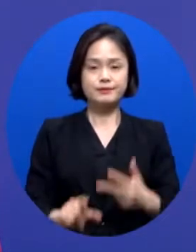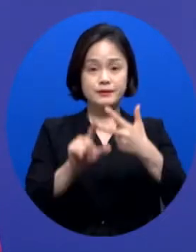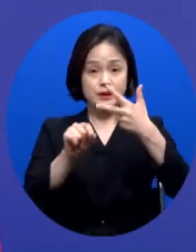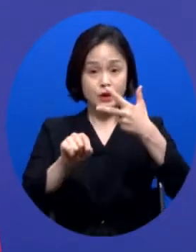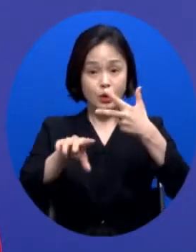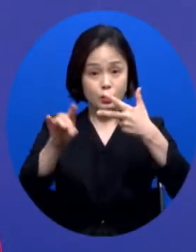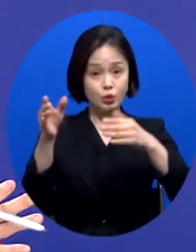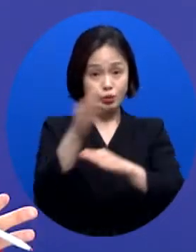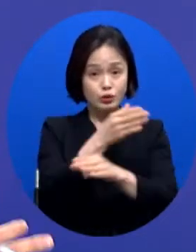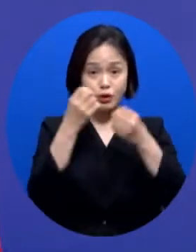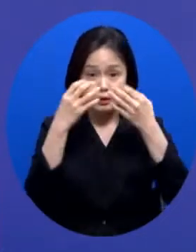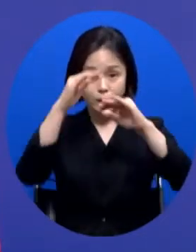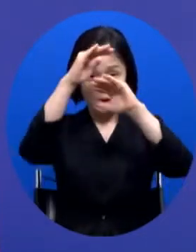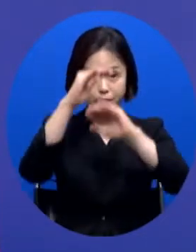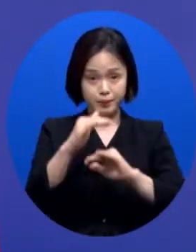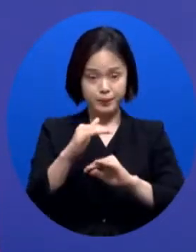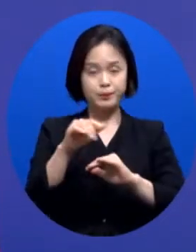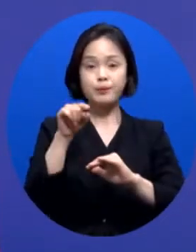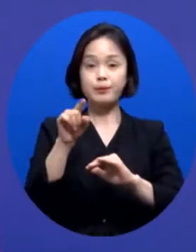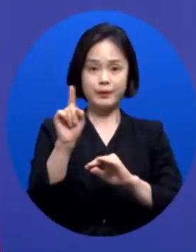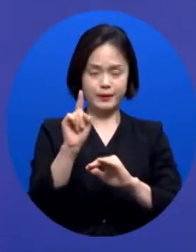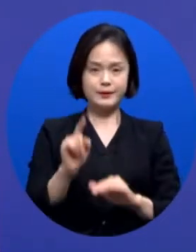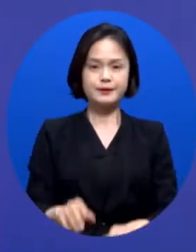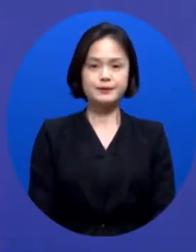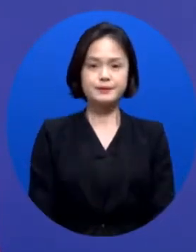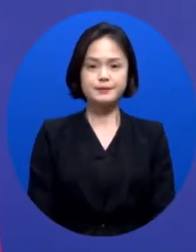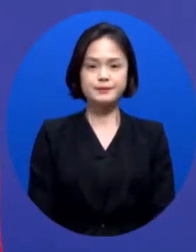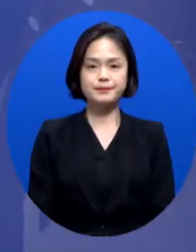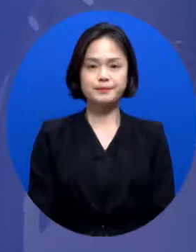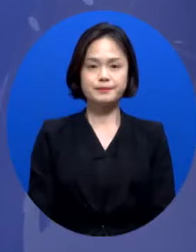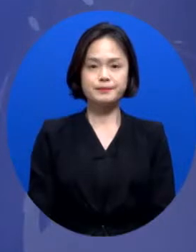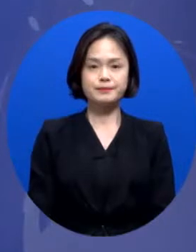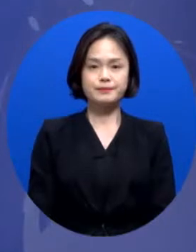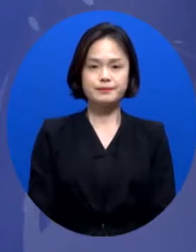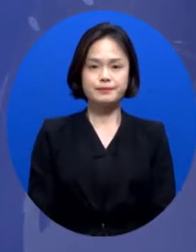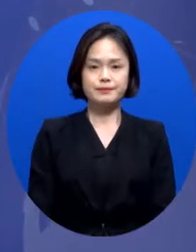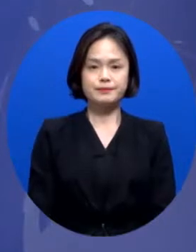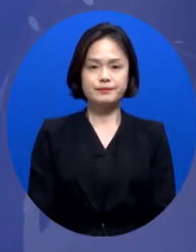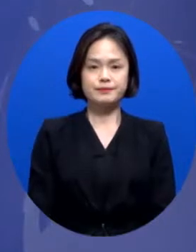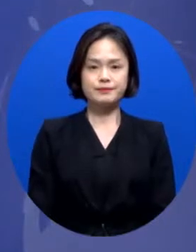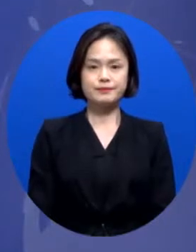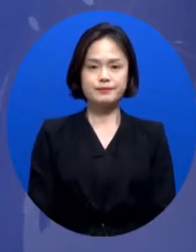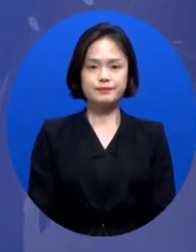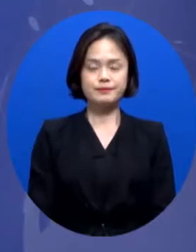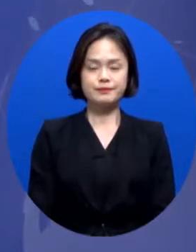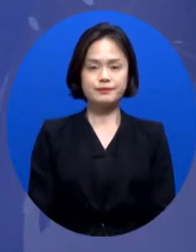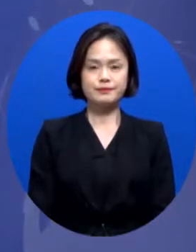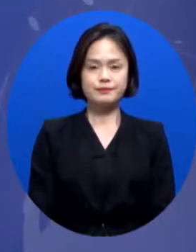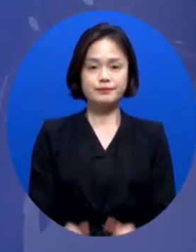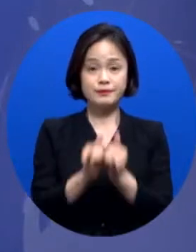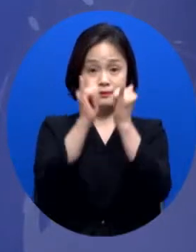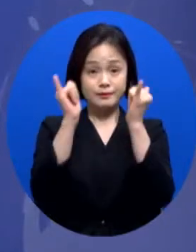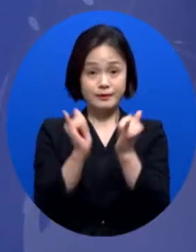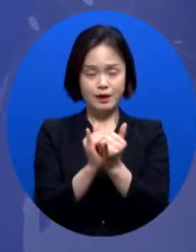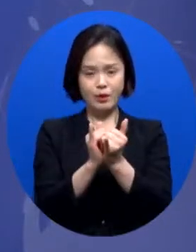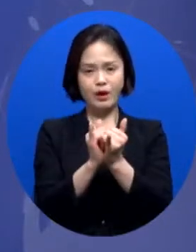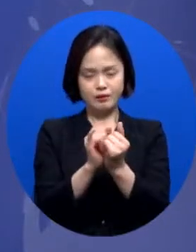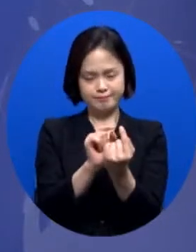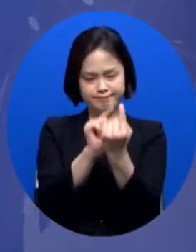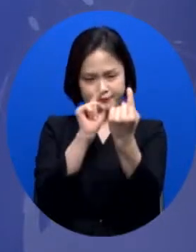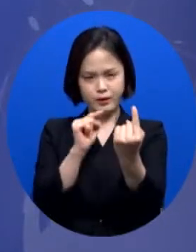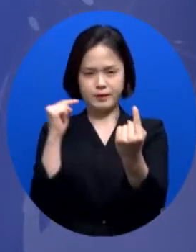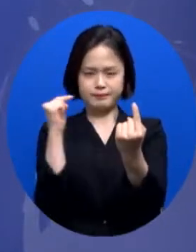된다고 하는데요. 어떤 내용들이 좀 바뀌는 건가요? 네, 현행 사회적 거리두기가 지속되면서 방역을 위해 필요한